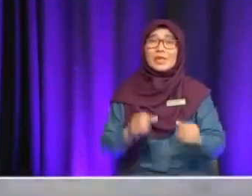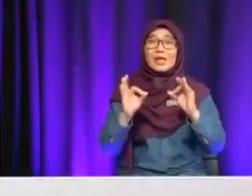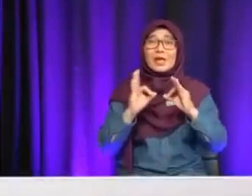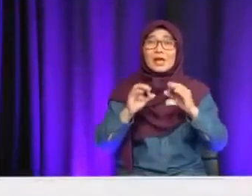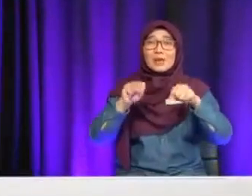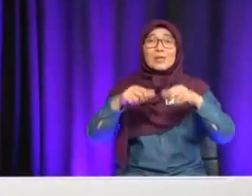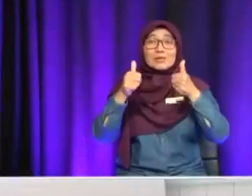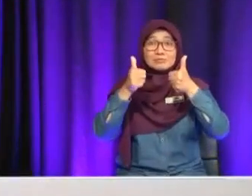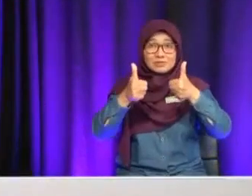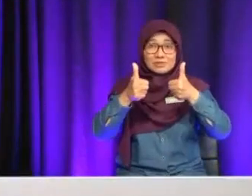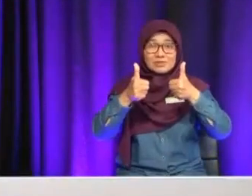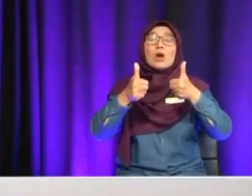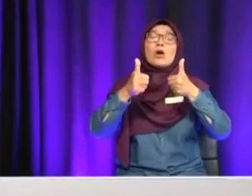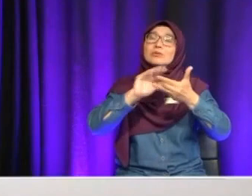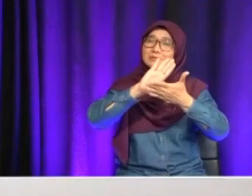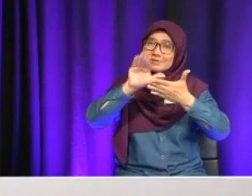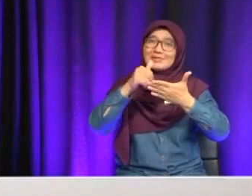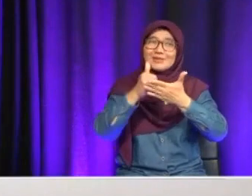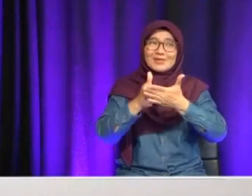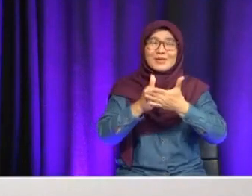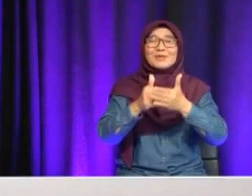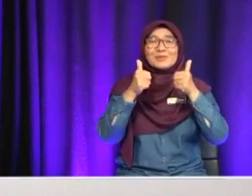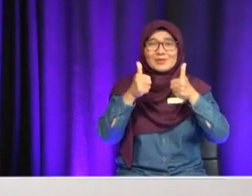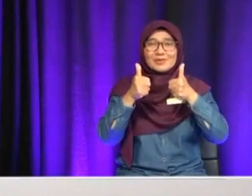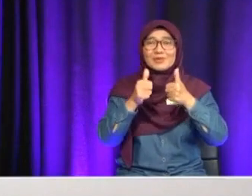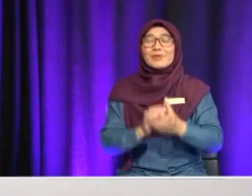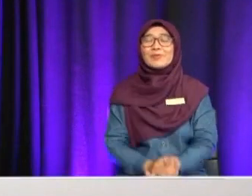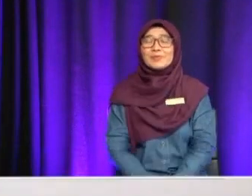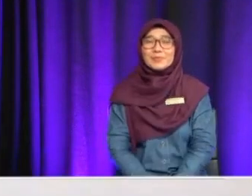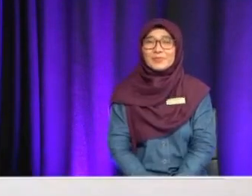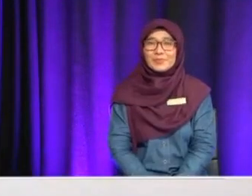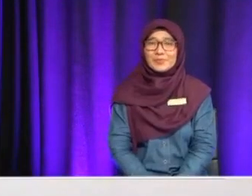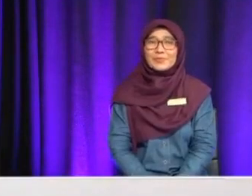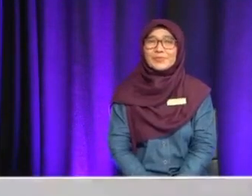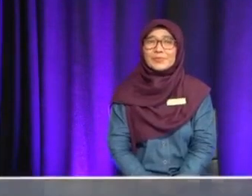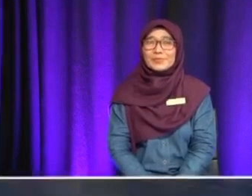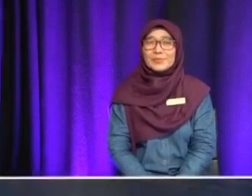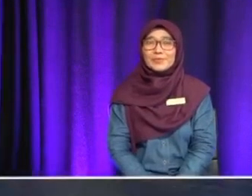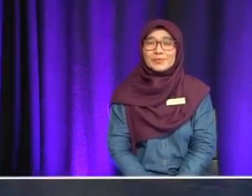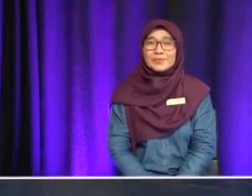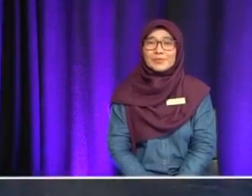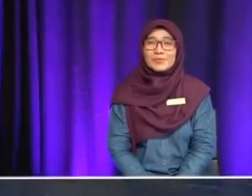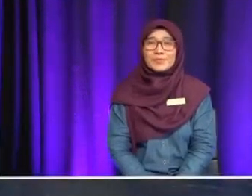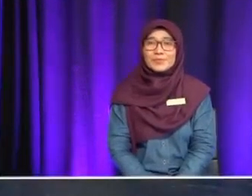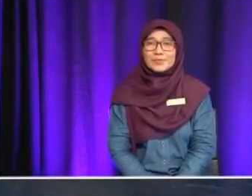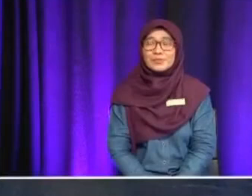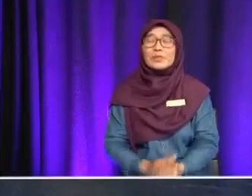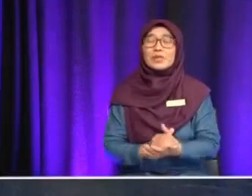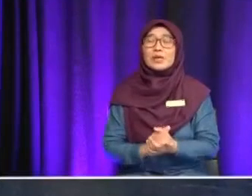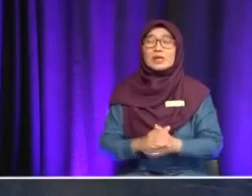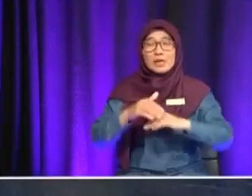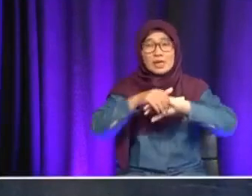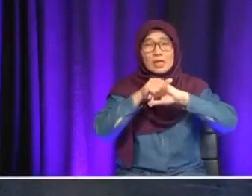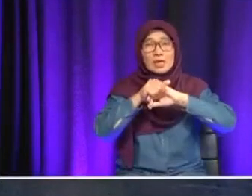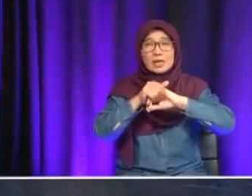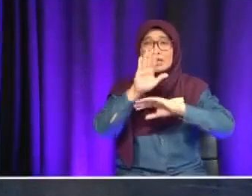Okey, good, good, good. Alhamdulillah. Alhamdulillah. Jadi, sebenarnya Syafiqah, itulah dia akad-akad yang ada.